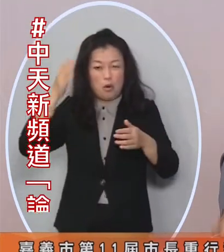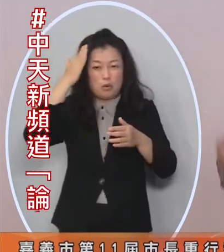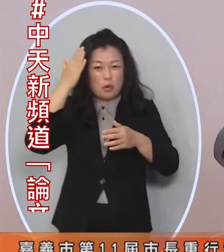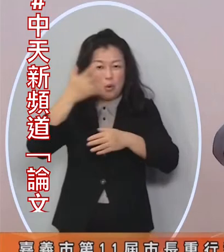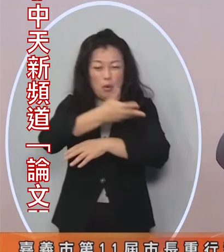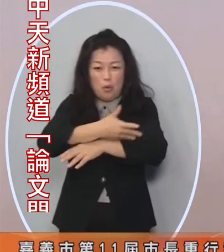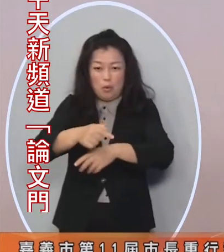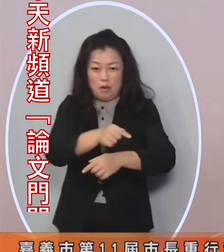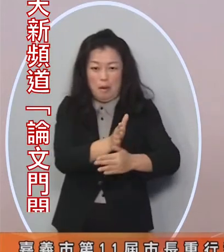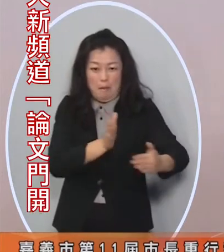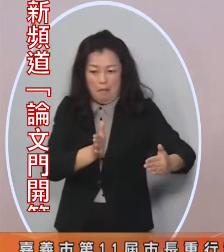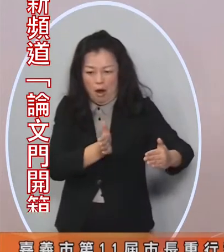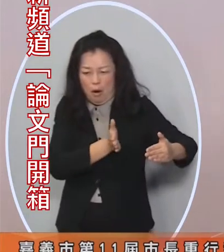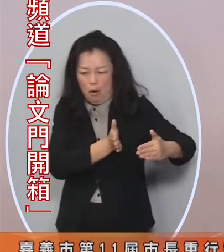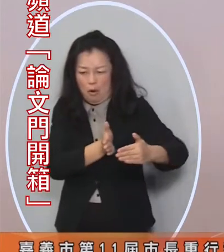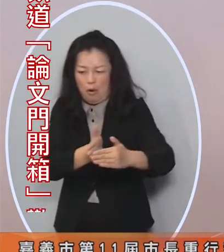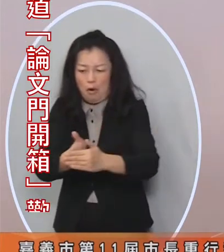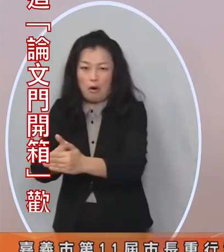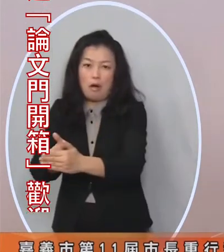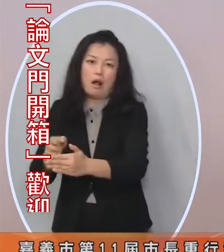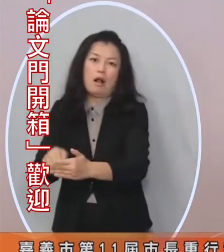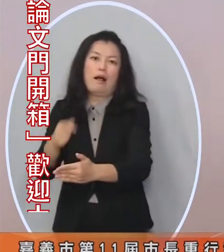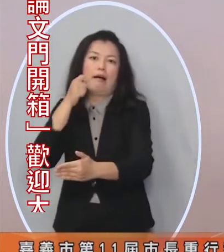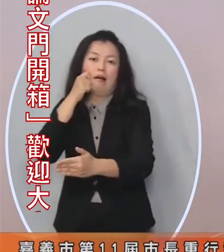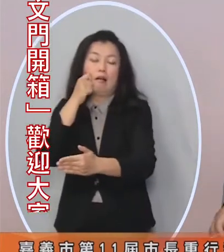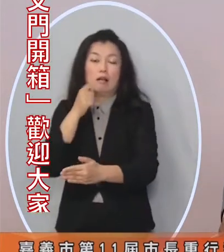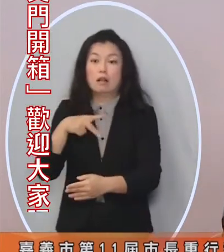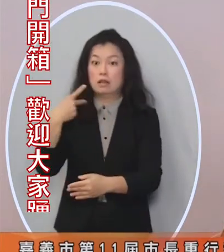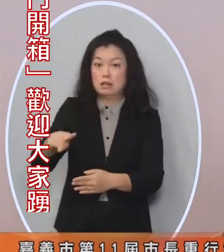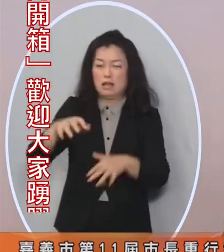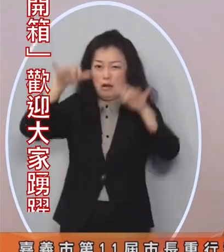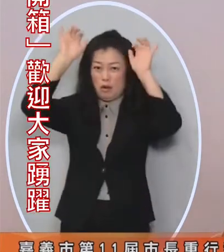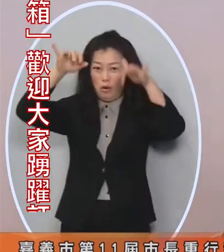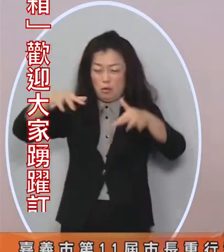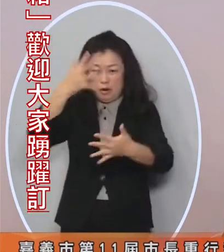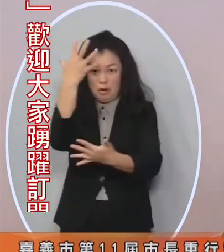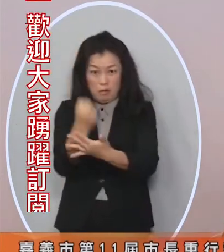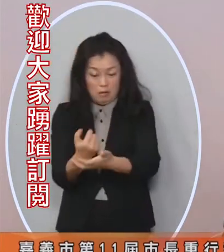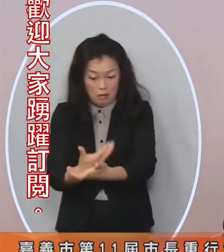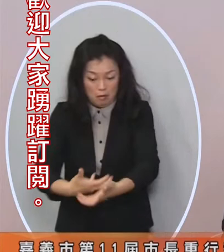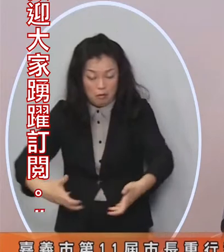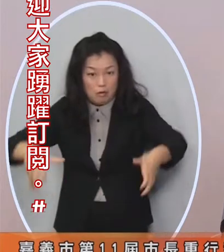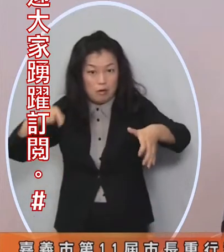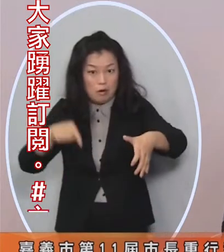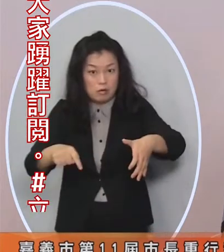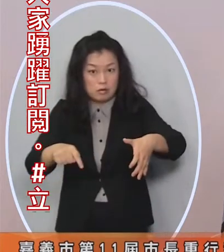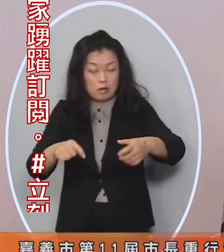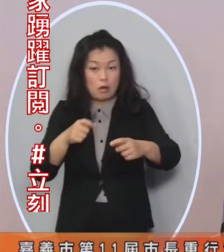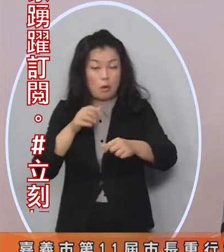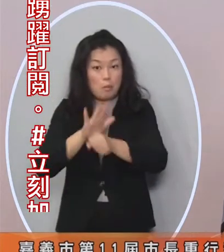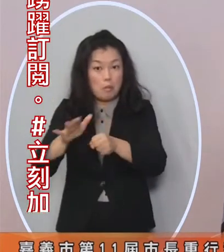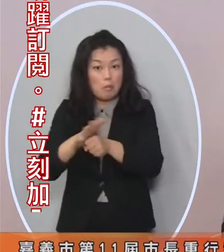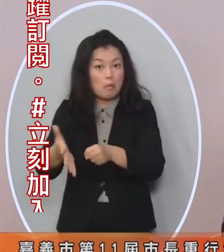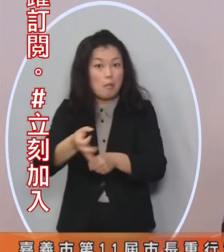题。第二个问题是什么？我们的蓄洪池够不够？嘉义市有35个公园，但是只